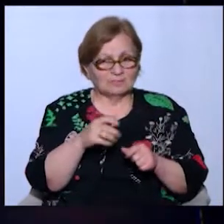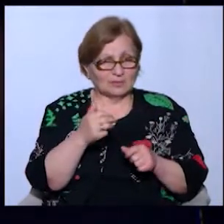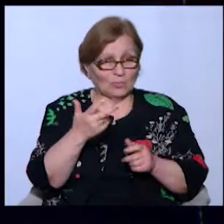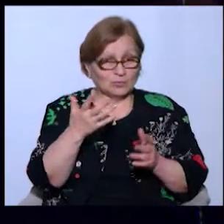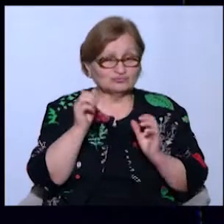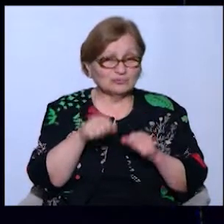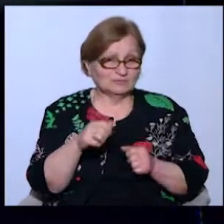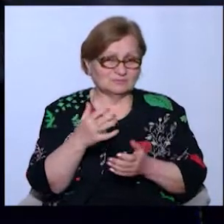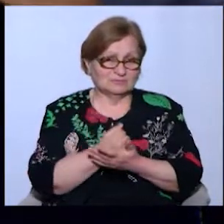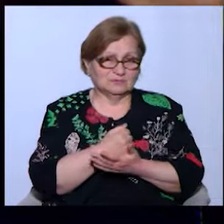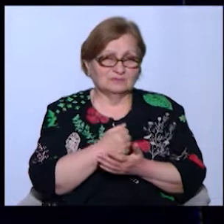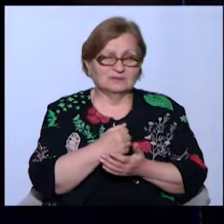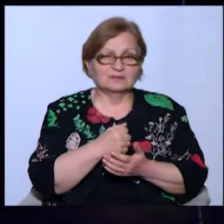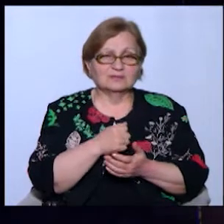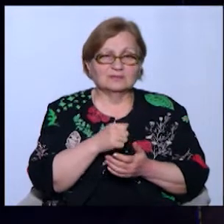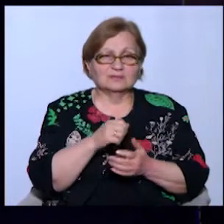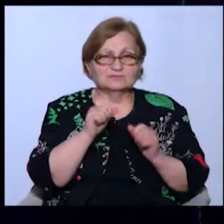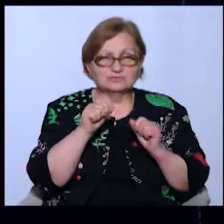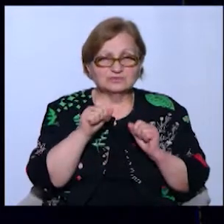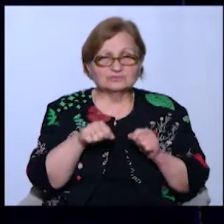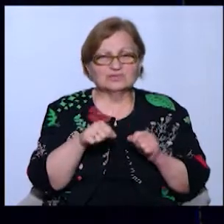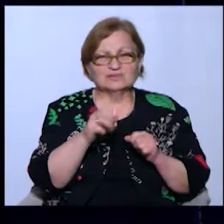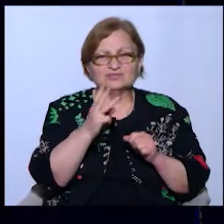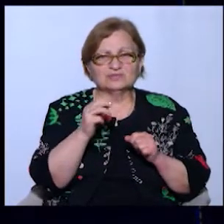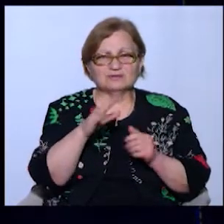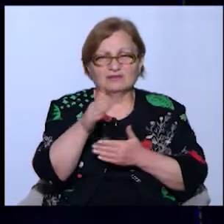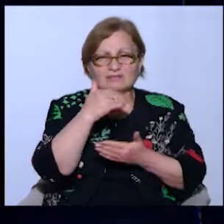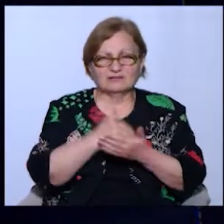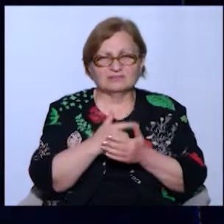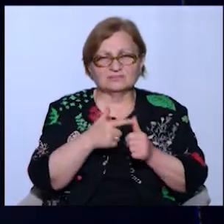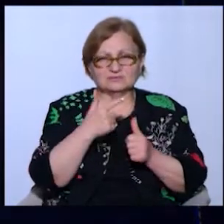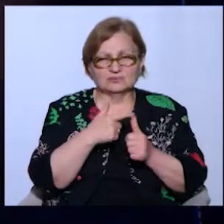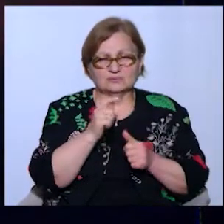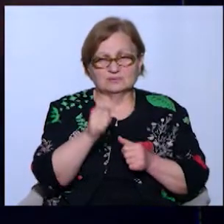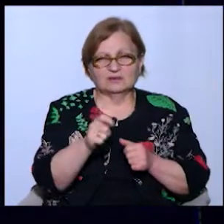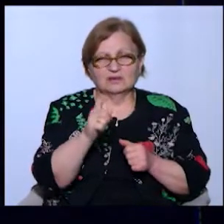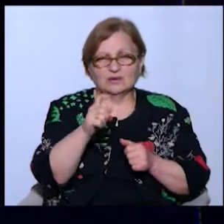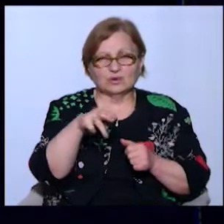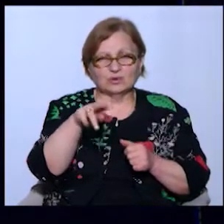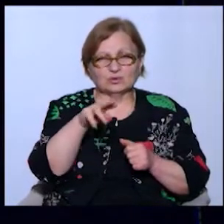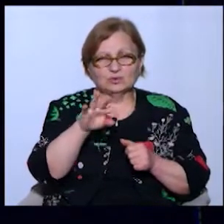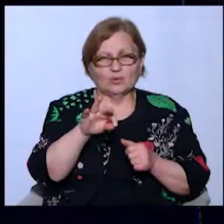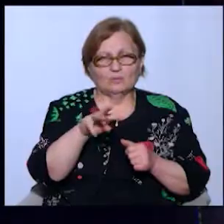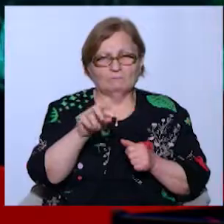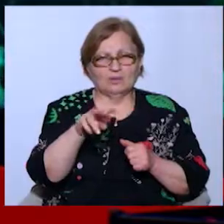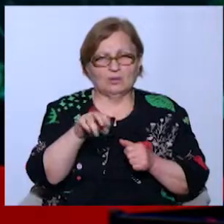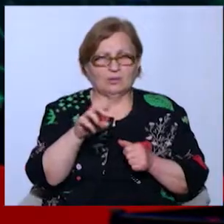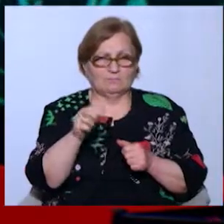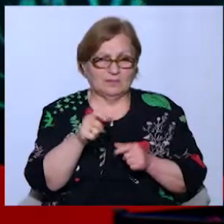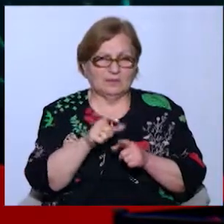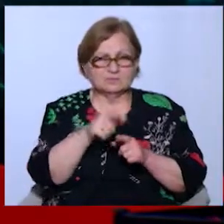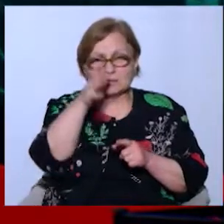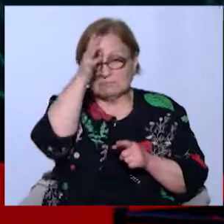ოდენობაზე. შედეგ ხშირად ეძახიან ხდომილობას, ეს არის ესე იგი მკაცრი მეცნიერული სიტყვა და